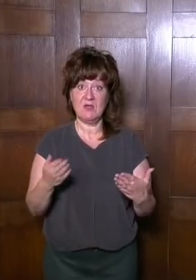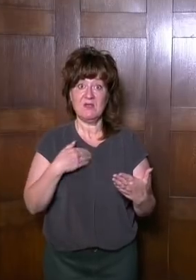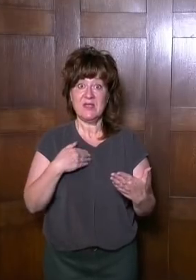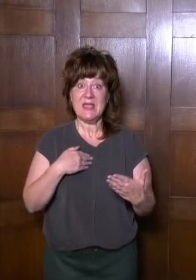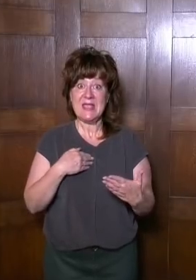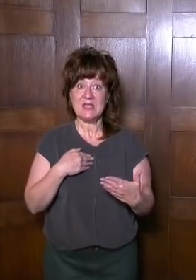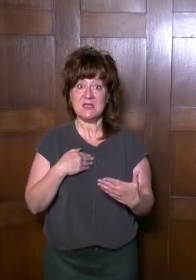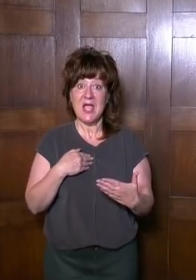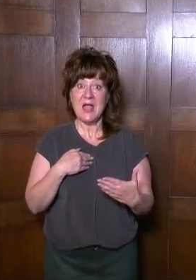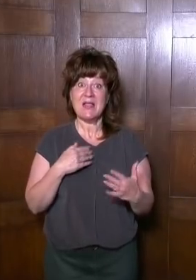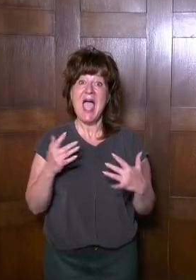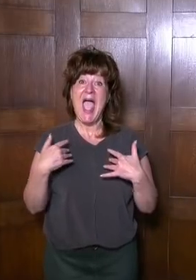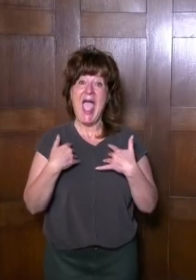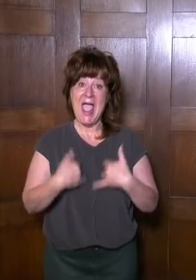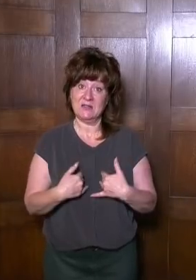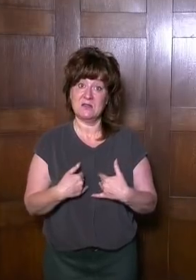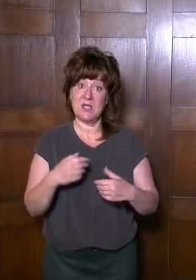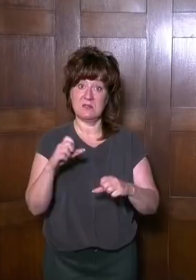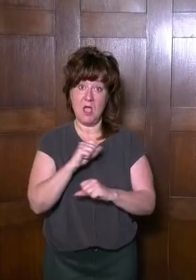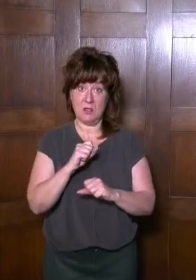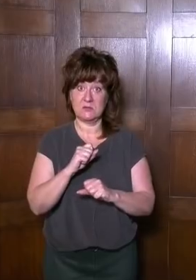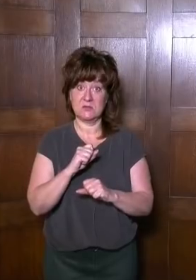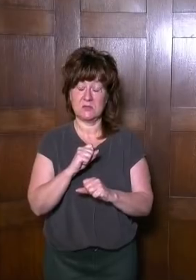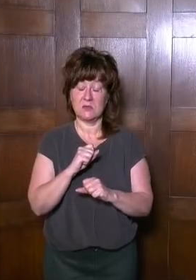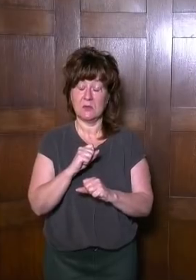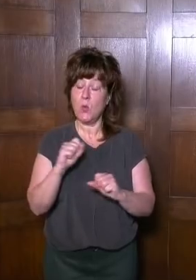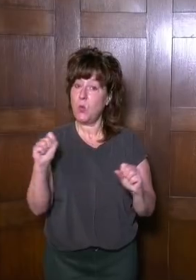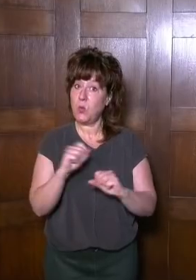getrieben. Das war ungefähr die erste Woche.